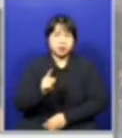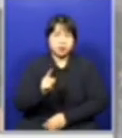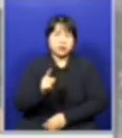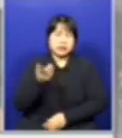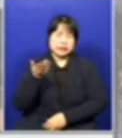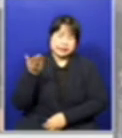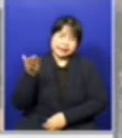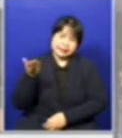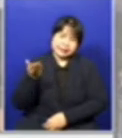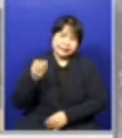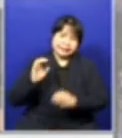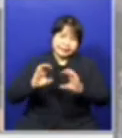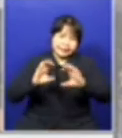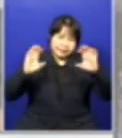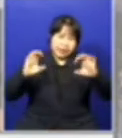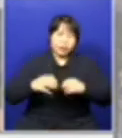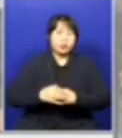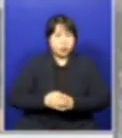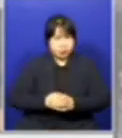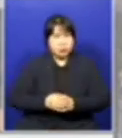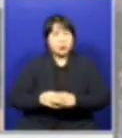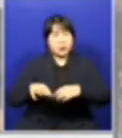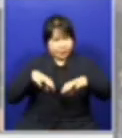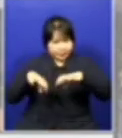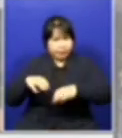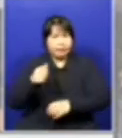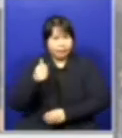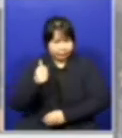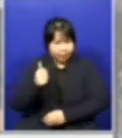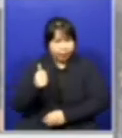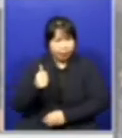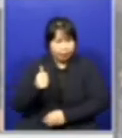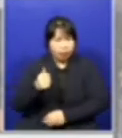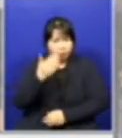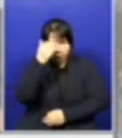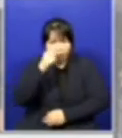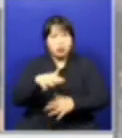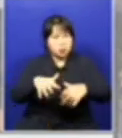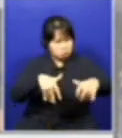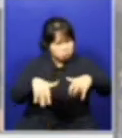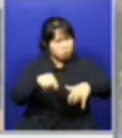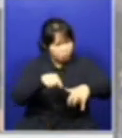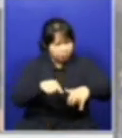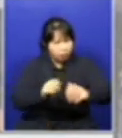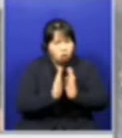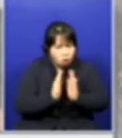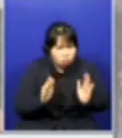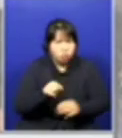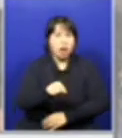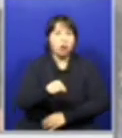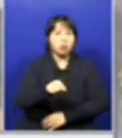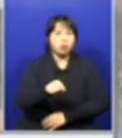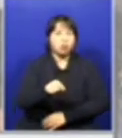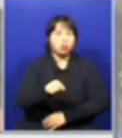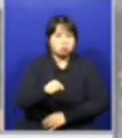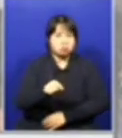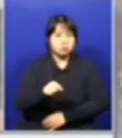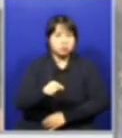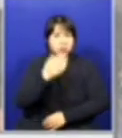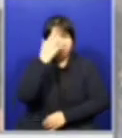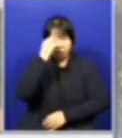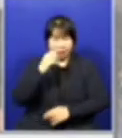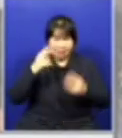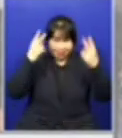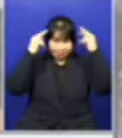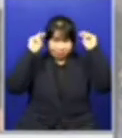หารจัดการได้ท่านต้องขอบคุณประชาชน โดยเฉพาะอย่างยิ่ง ท่านนายกรัฐม